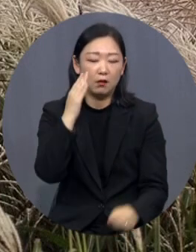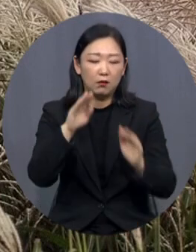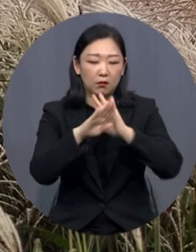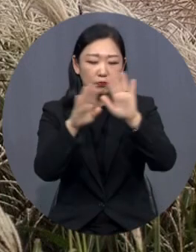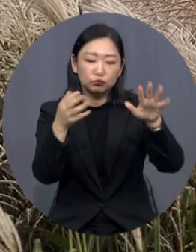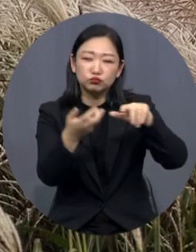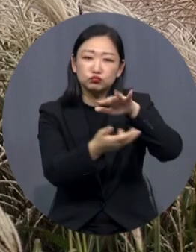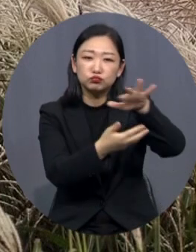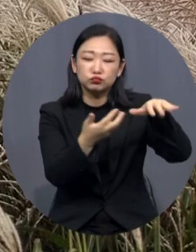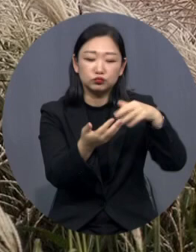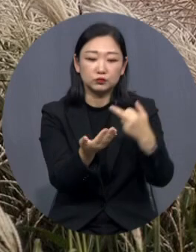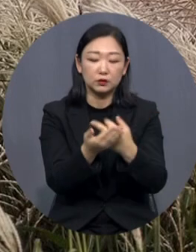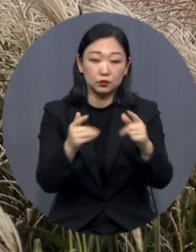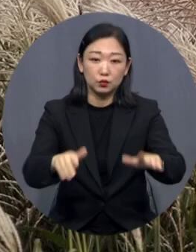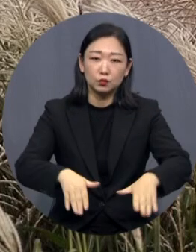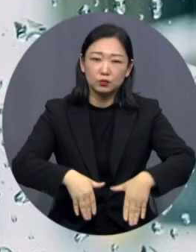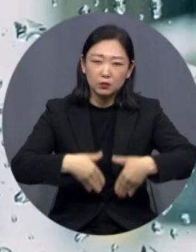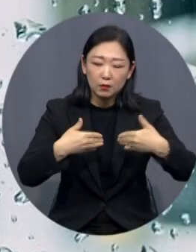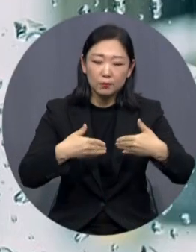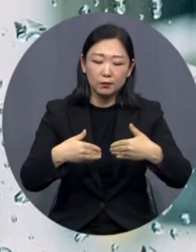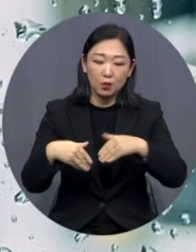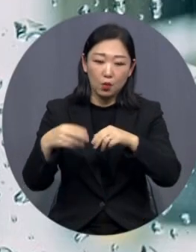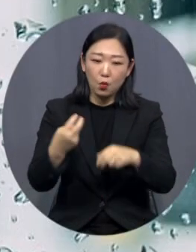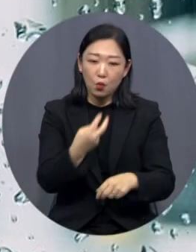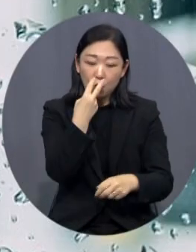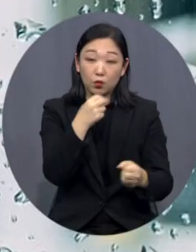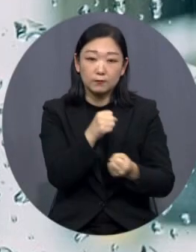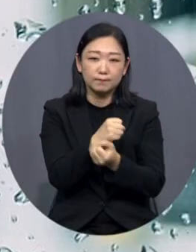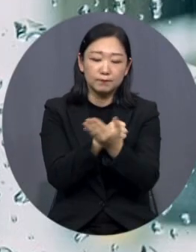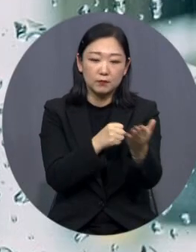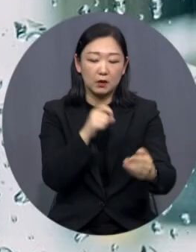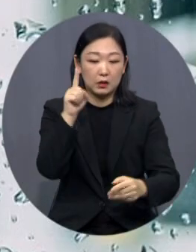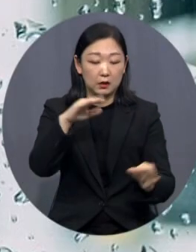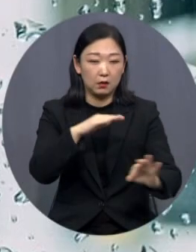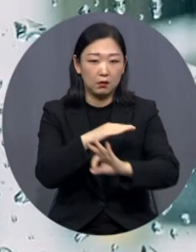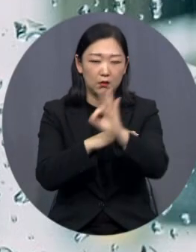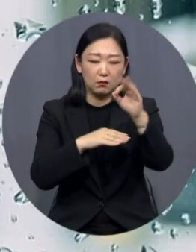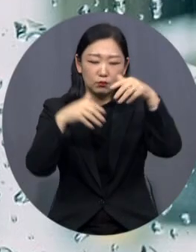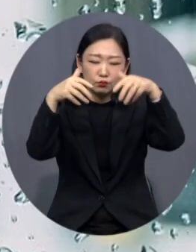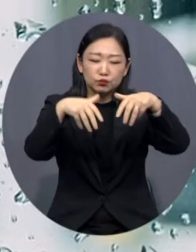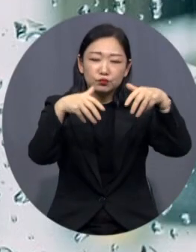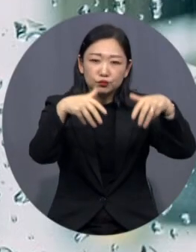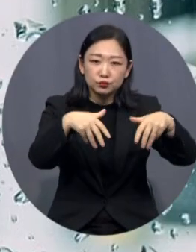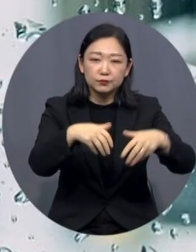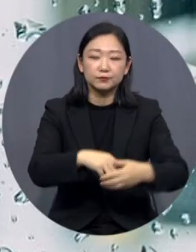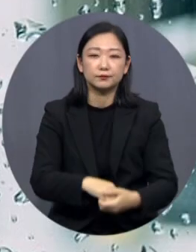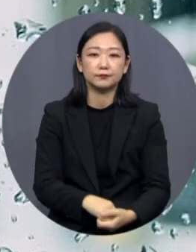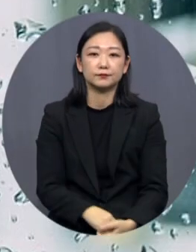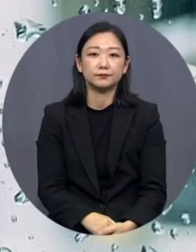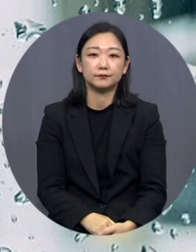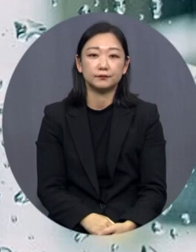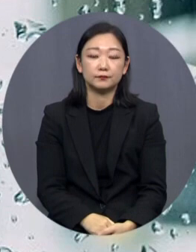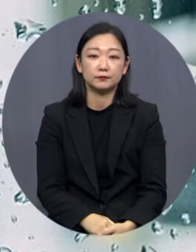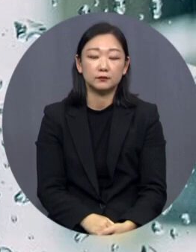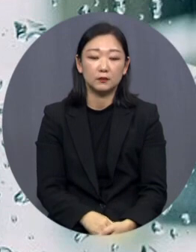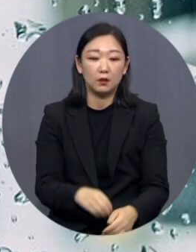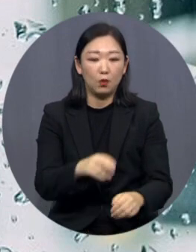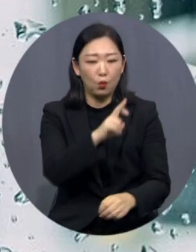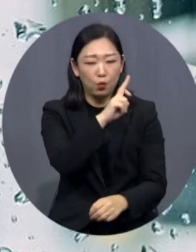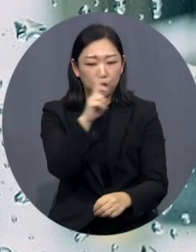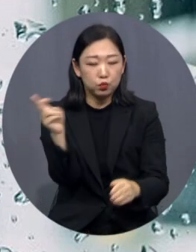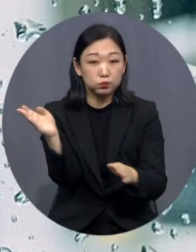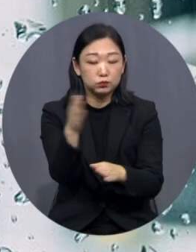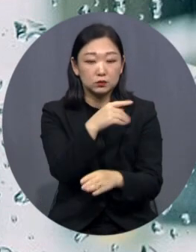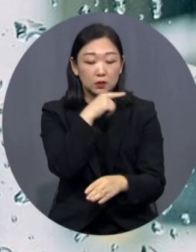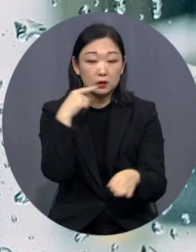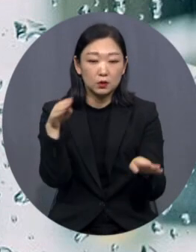텐데요 제주도 남쪽 해상에 지나는 기압골의 영향으로 내일 아침부터 빗방울이 떨어지는 곳이 있겠고 내일 늦은 오후부터